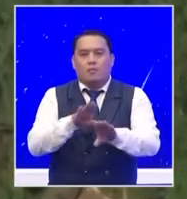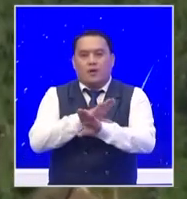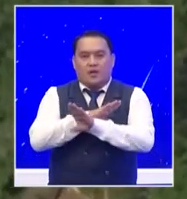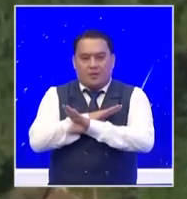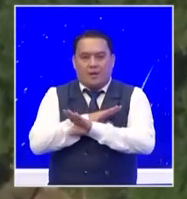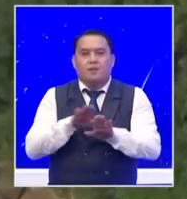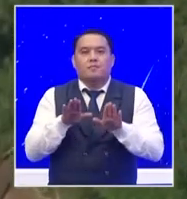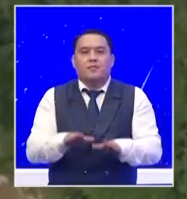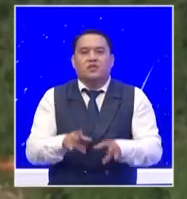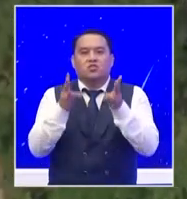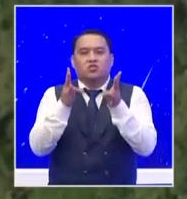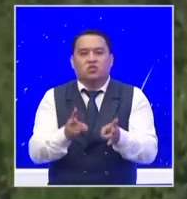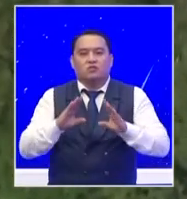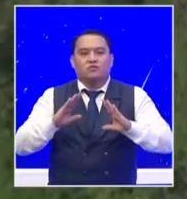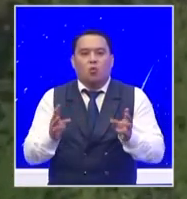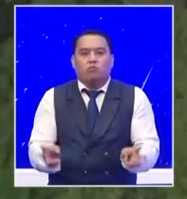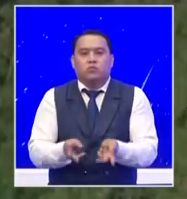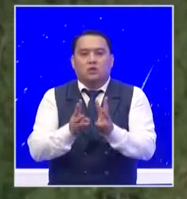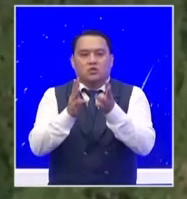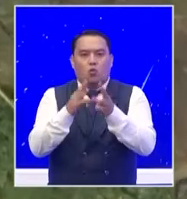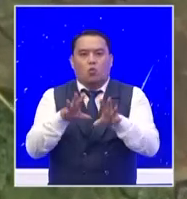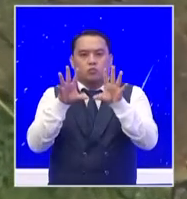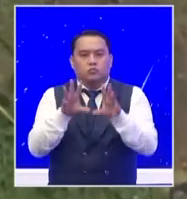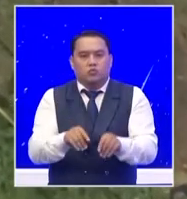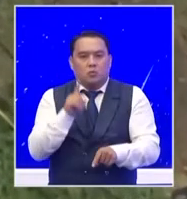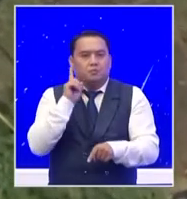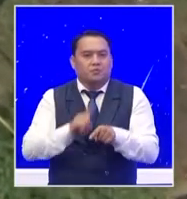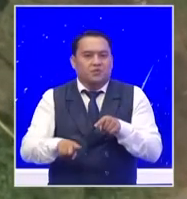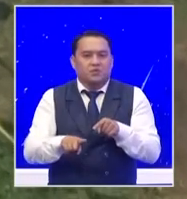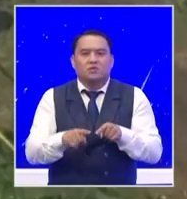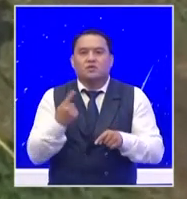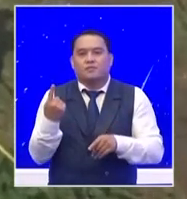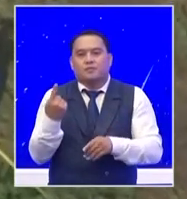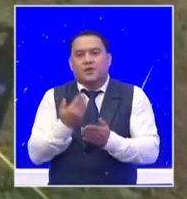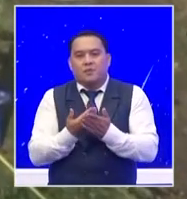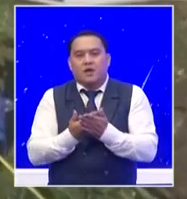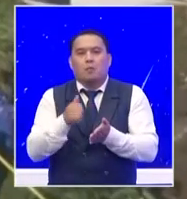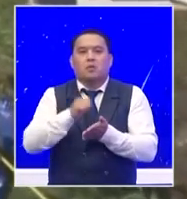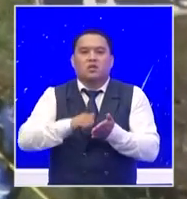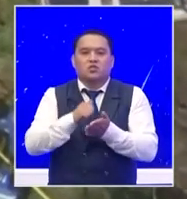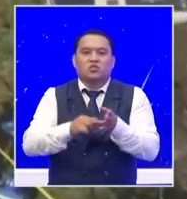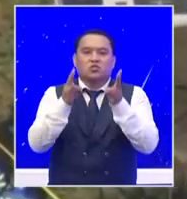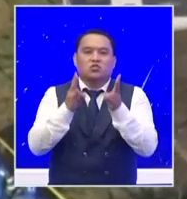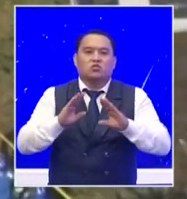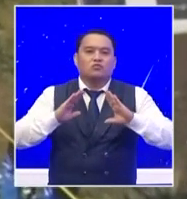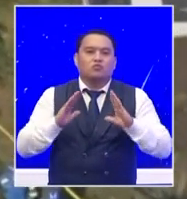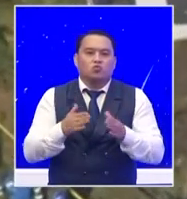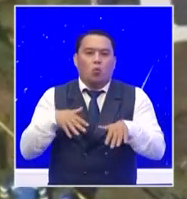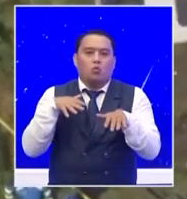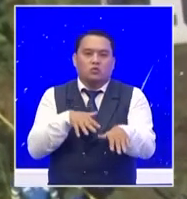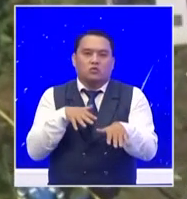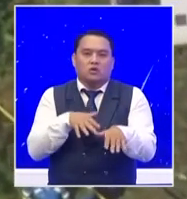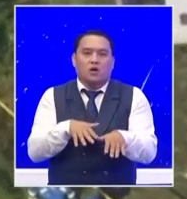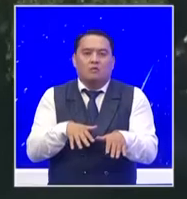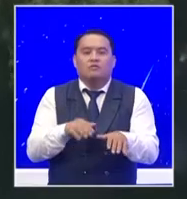погиб. На место крушения возник пожар, который удалось быстро потушить. По одной из версий, причиной трагедии мог стать оползень или